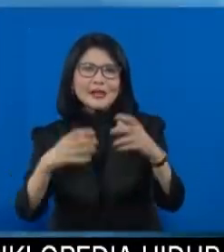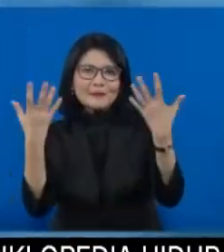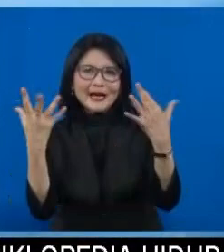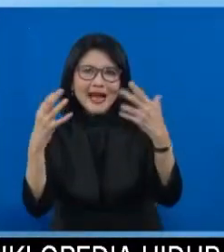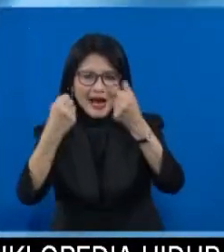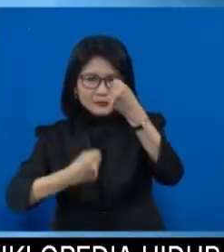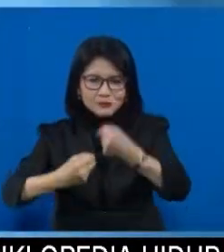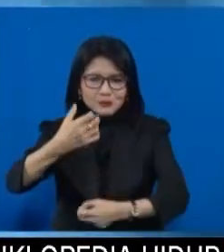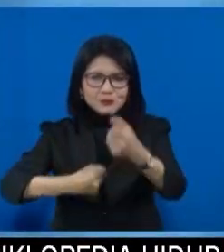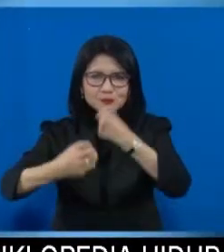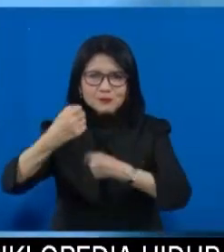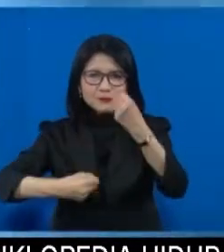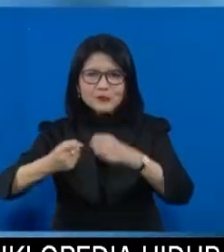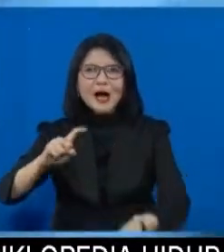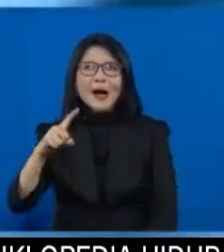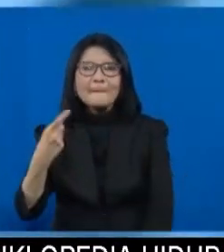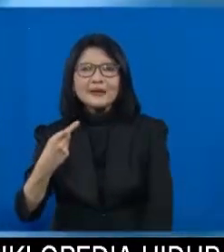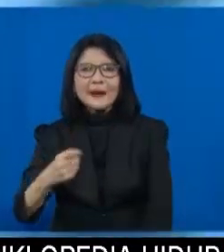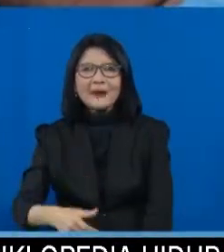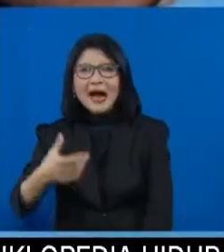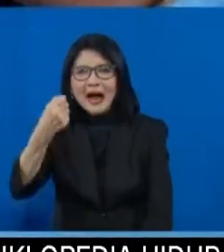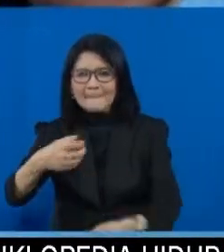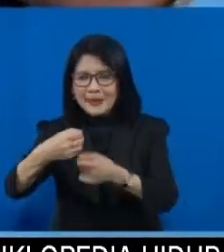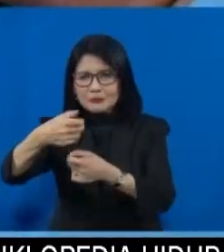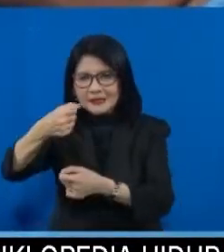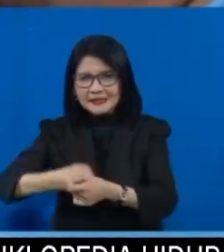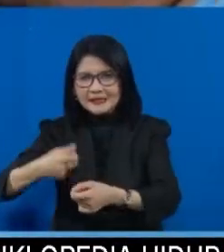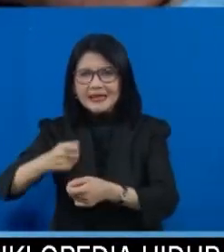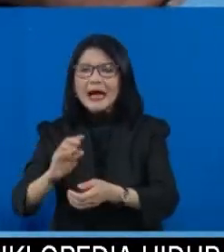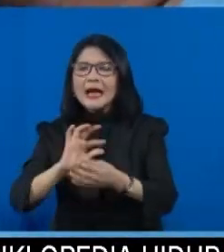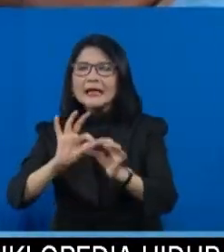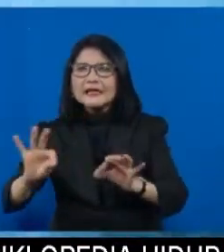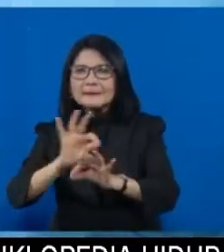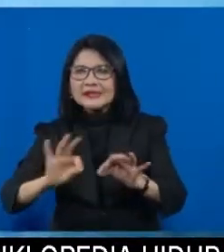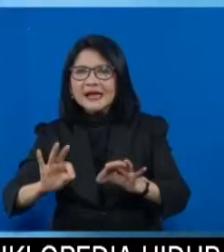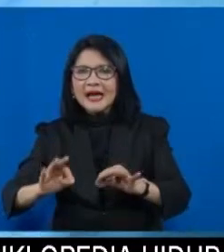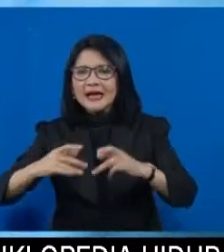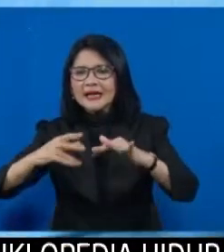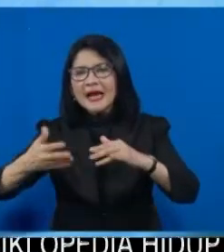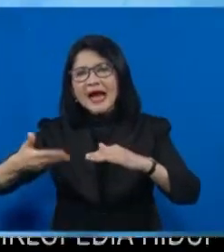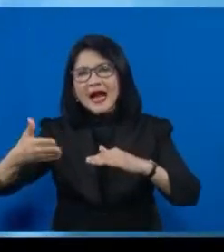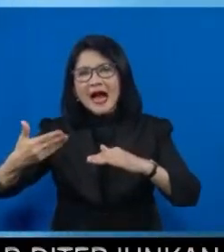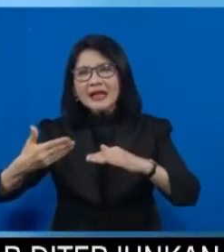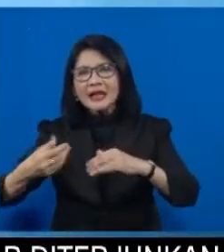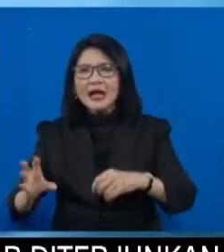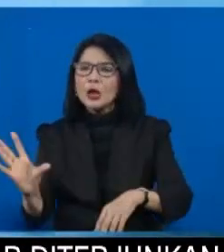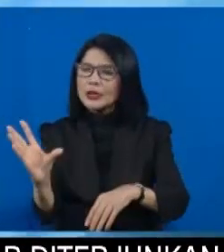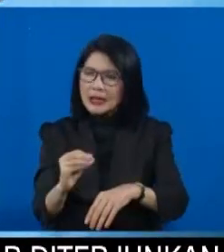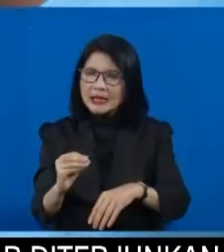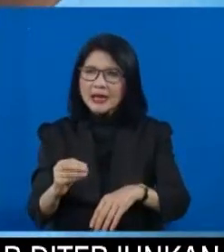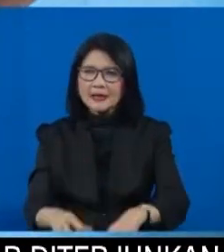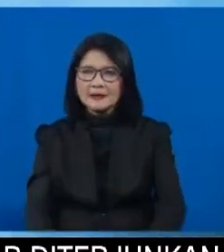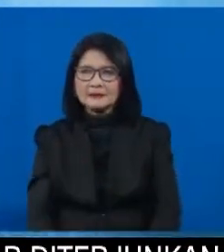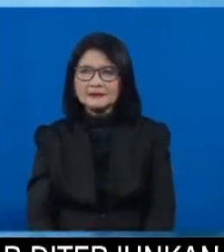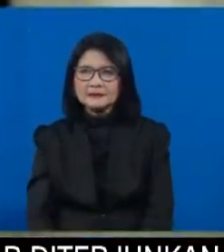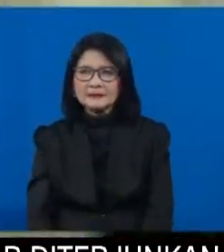manual. Pertama-tama, ambing dan puting induk sapi dibersihkan dengan menggunakan air hangat, lalu dikeringkan. Aku